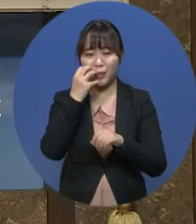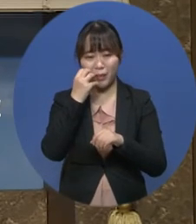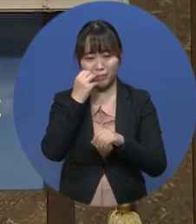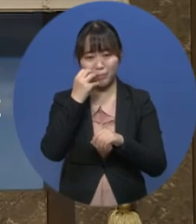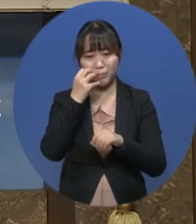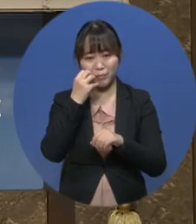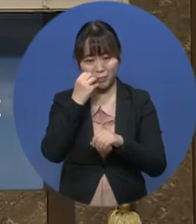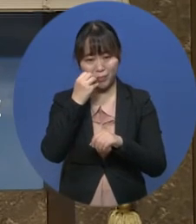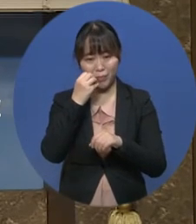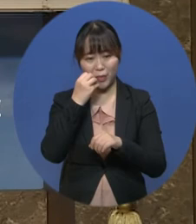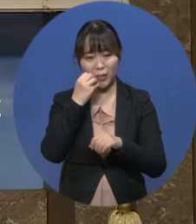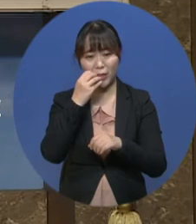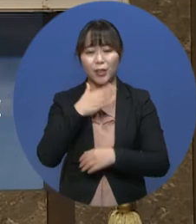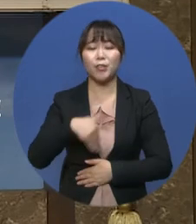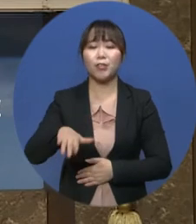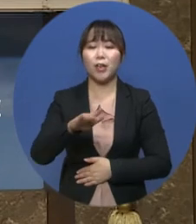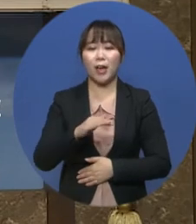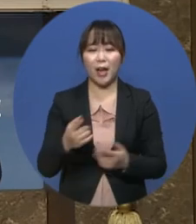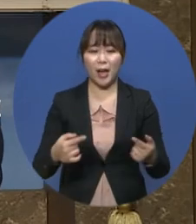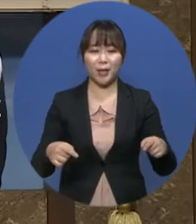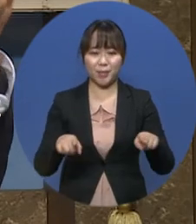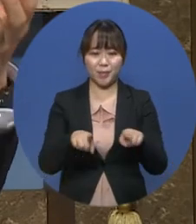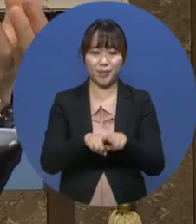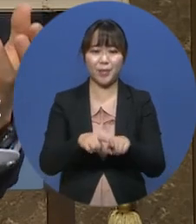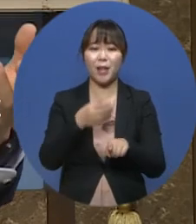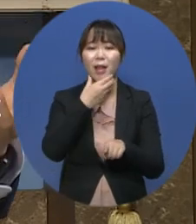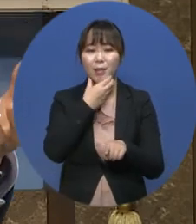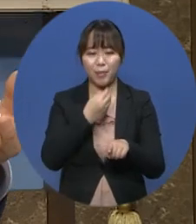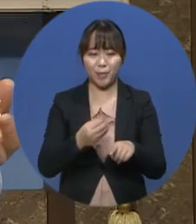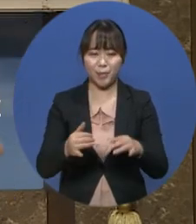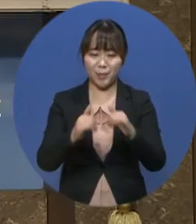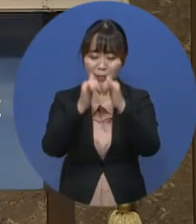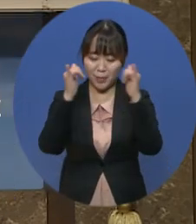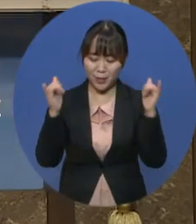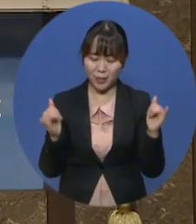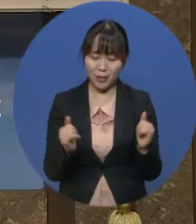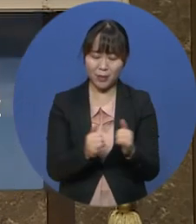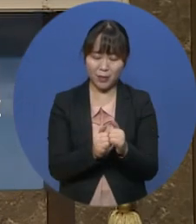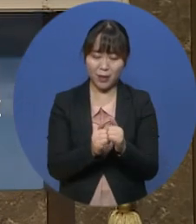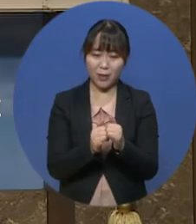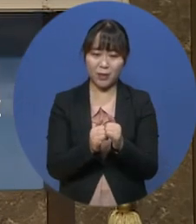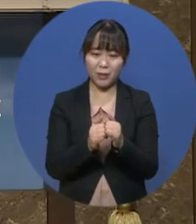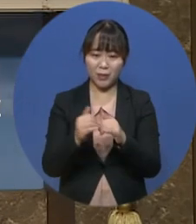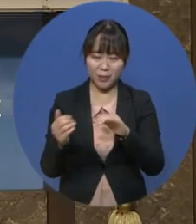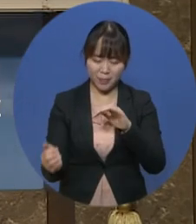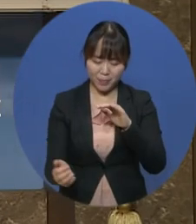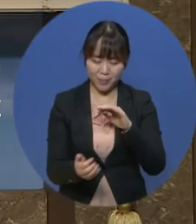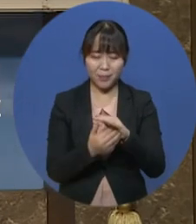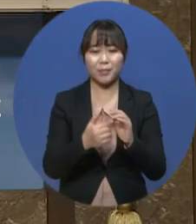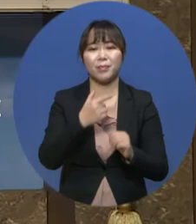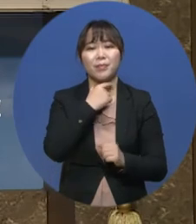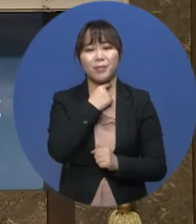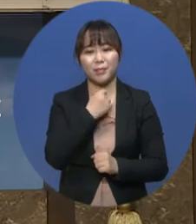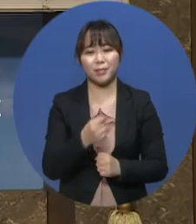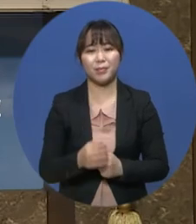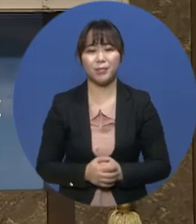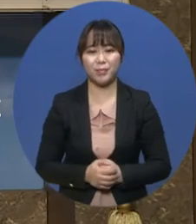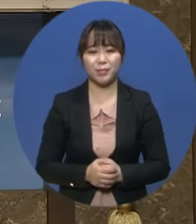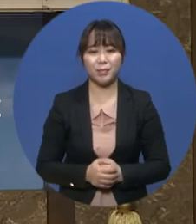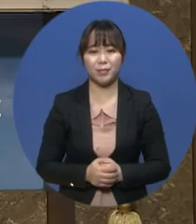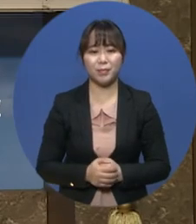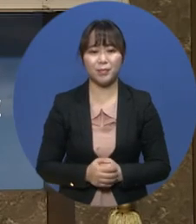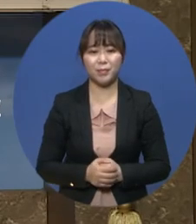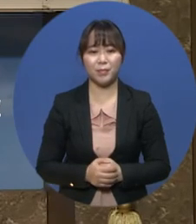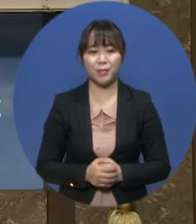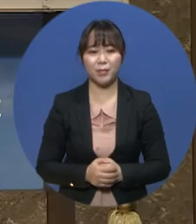잘 시 봄으로써 우리가 같이 함께 행복한 사회를 만들어 나갔으면 합니다